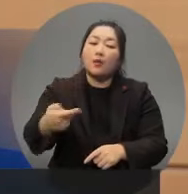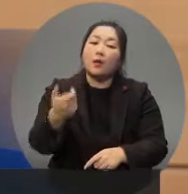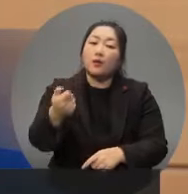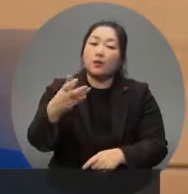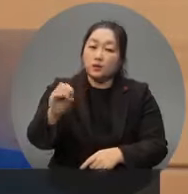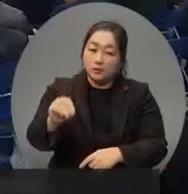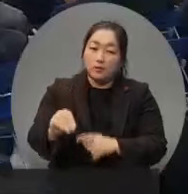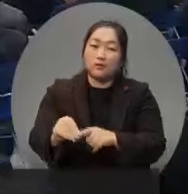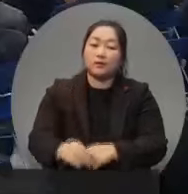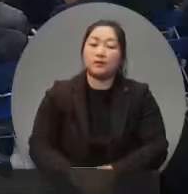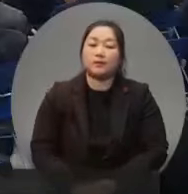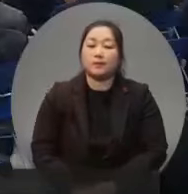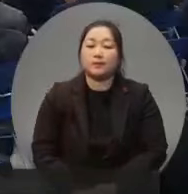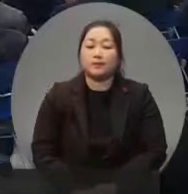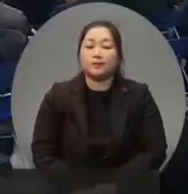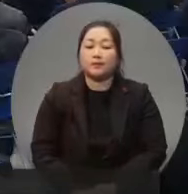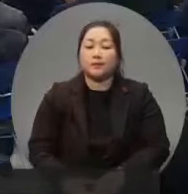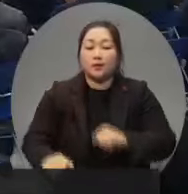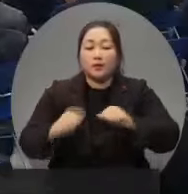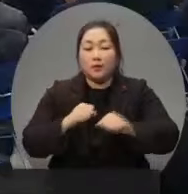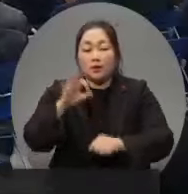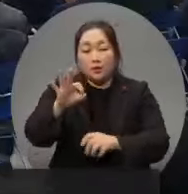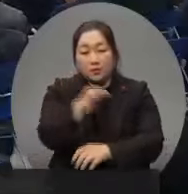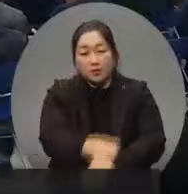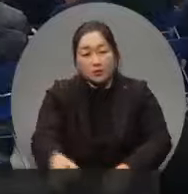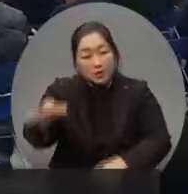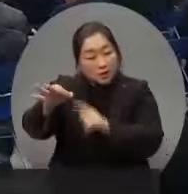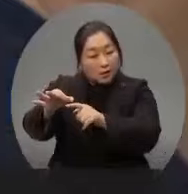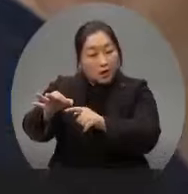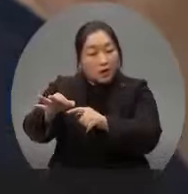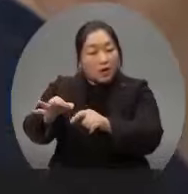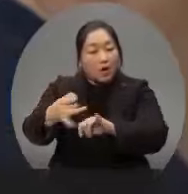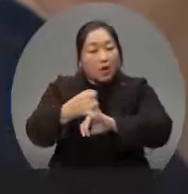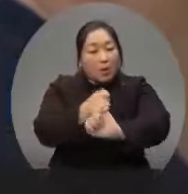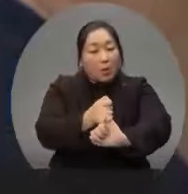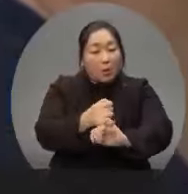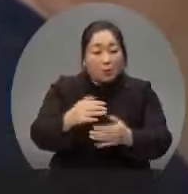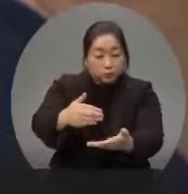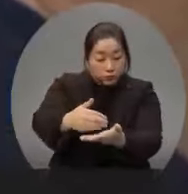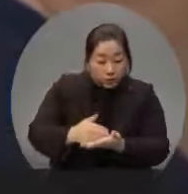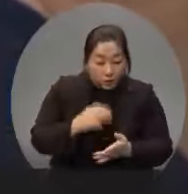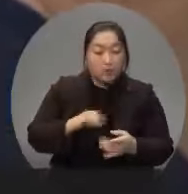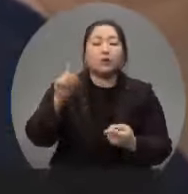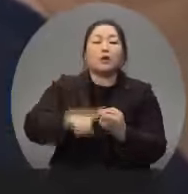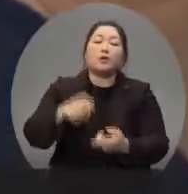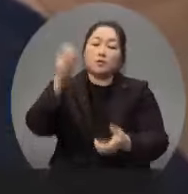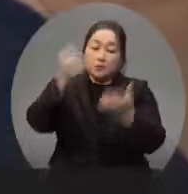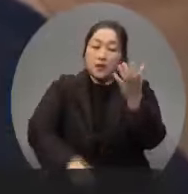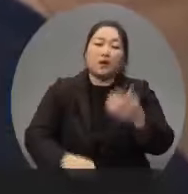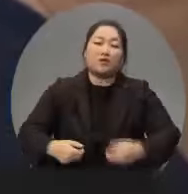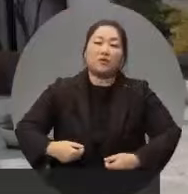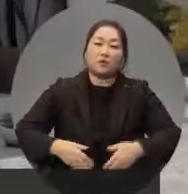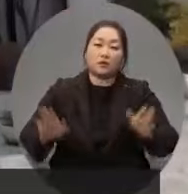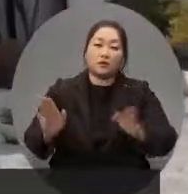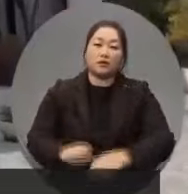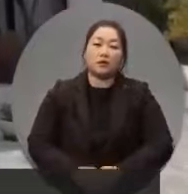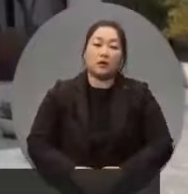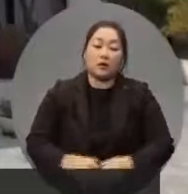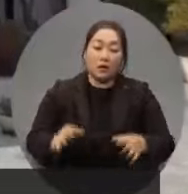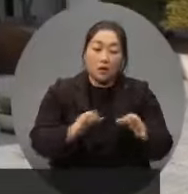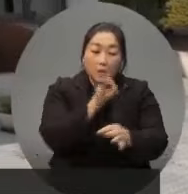정하고 의정활동비 상한이 늘었다고 반드시 올려줘야 하는 건 아닙니다. 재정 형편에